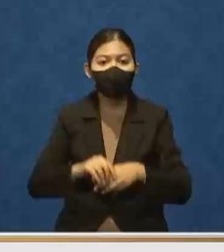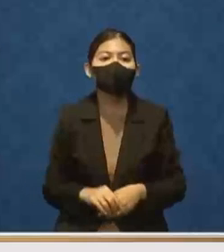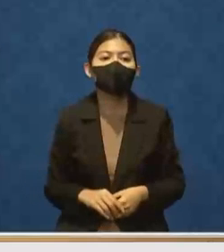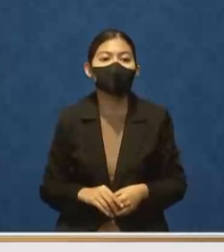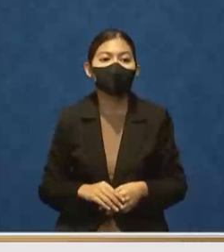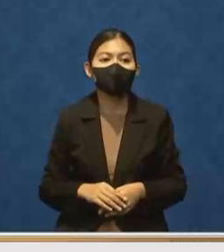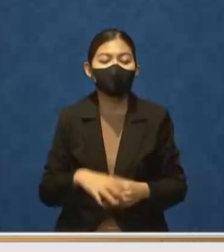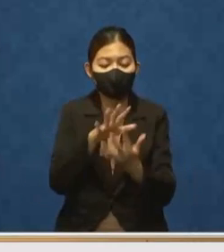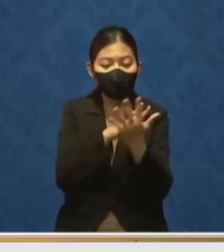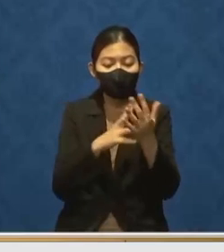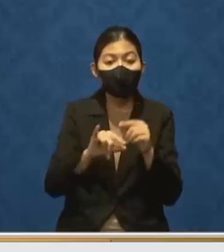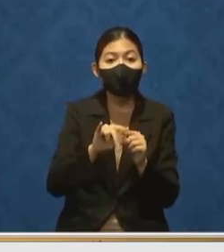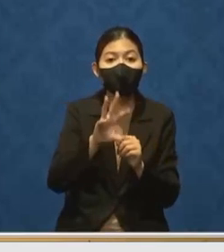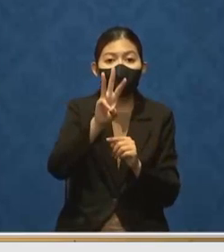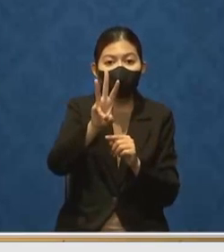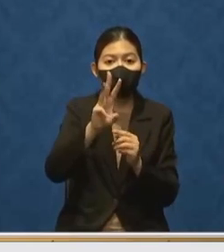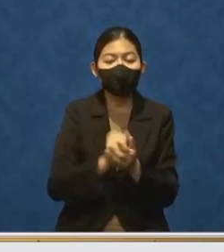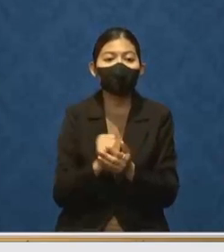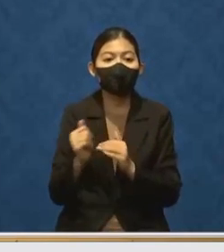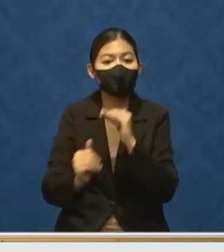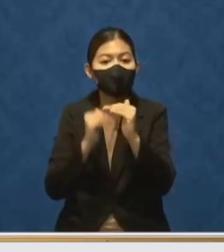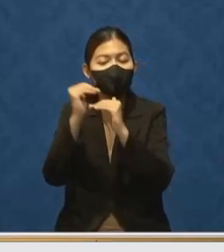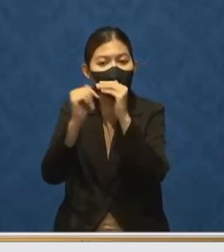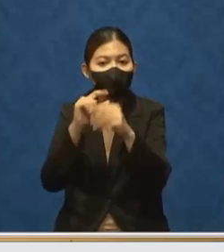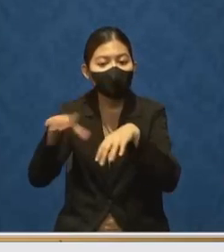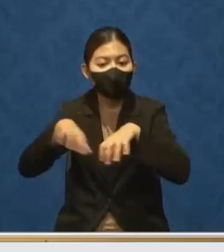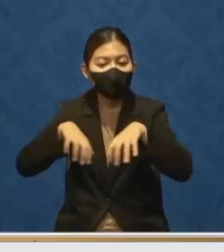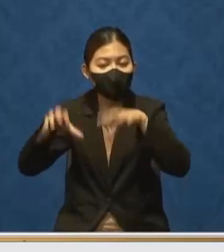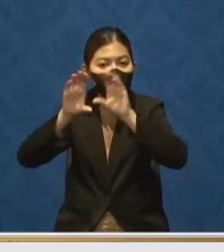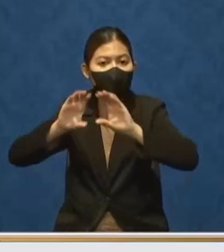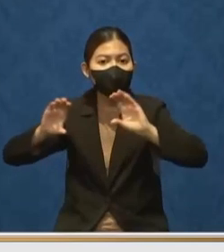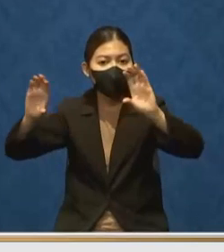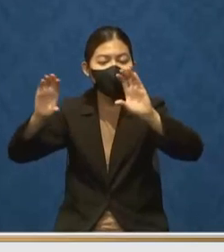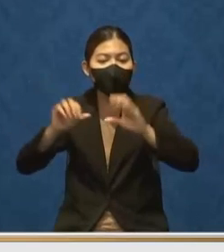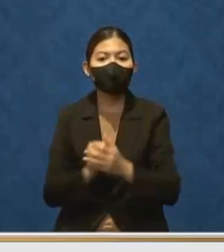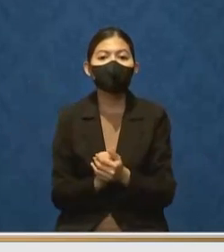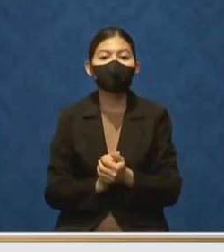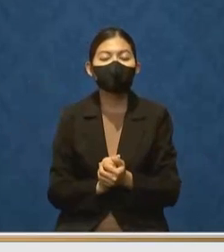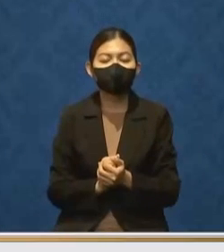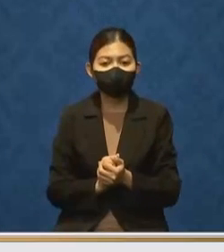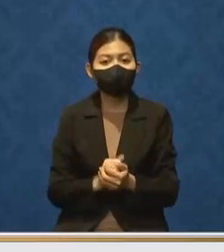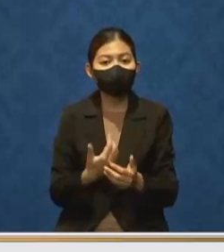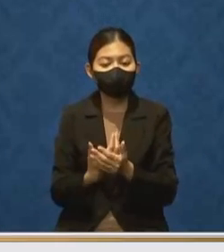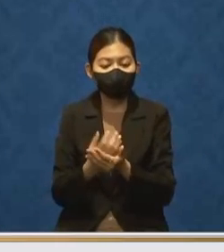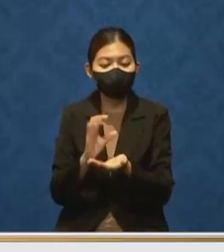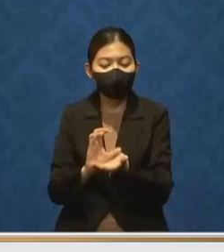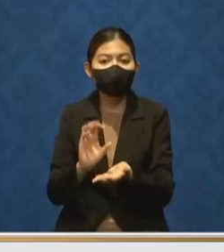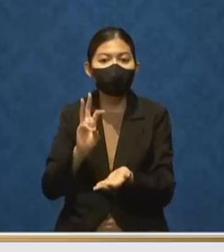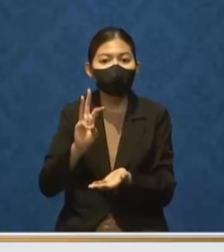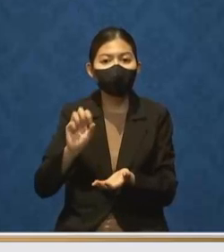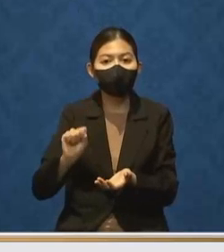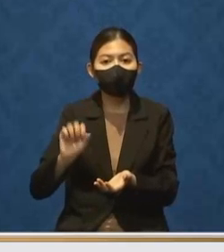ตร์ที่6ด้านการปรับสมดุลและพัฒนาระบบการบริหารจัดการภาครัฐรัฐบาลจัดสรรงบประมาณรายจ่ายจำนวน